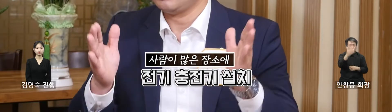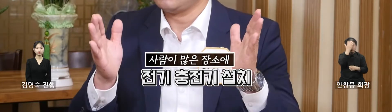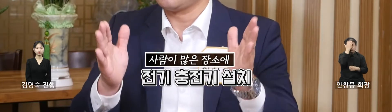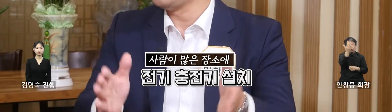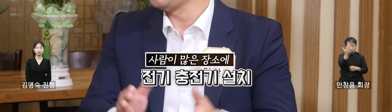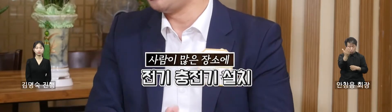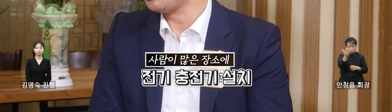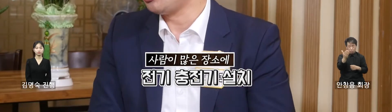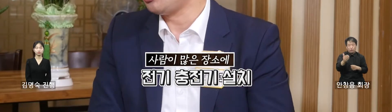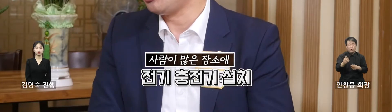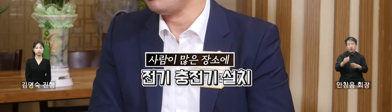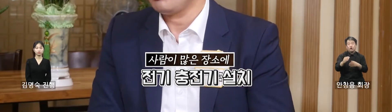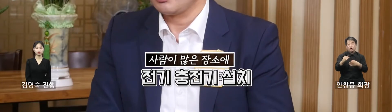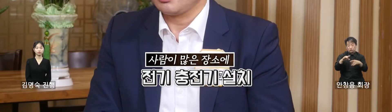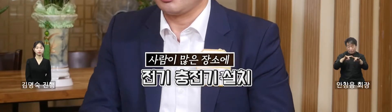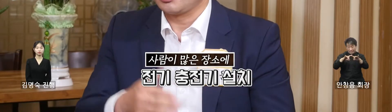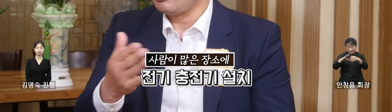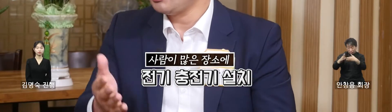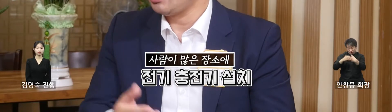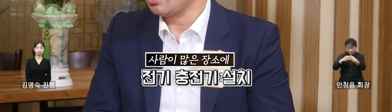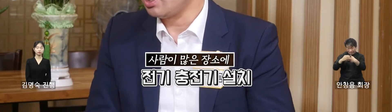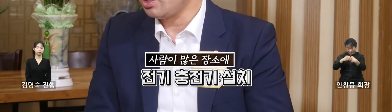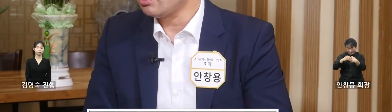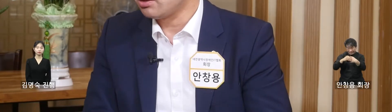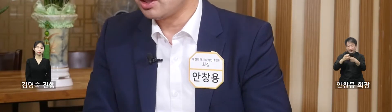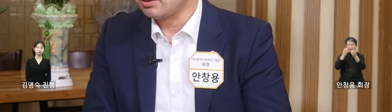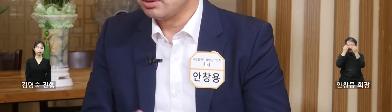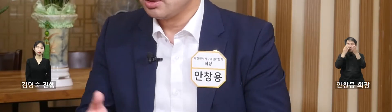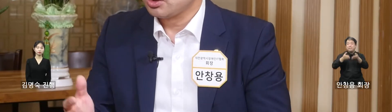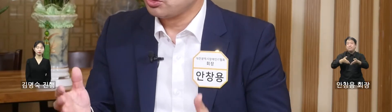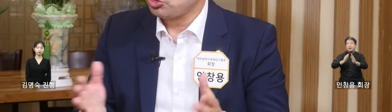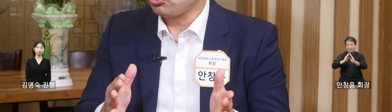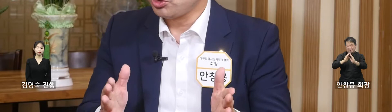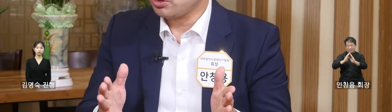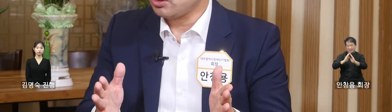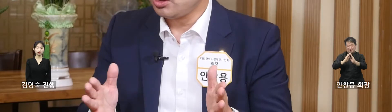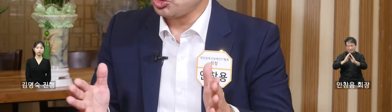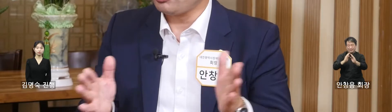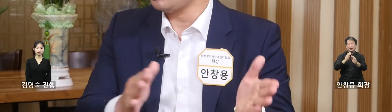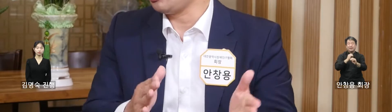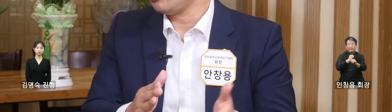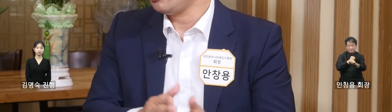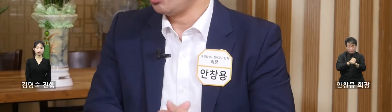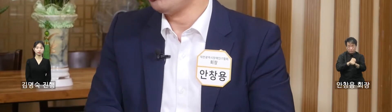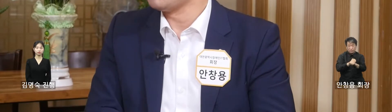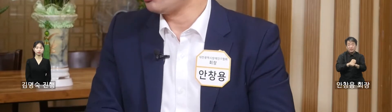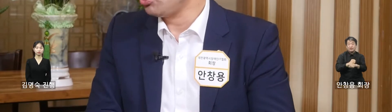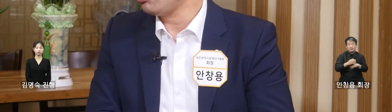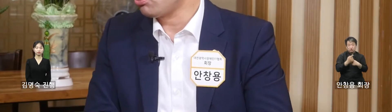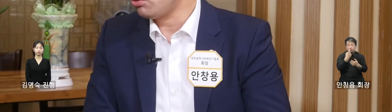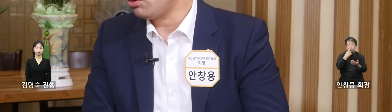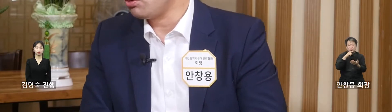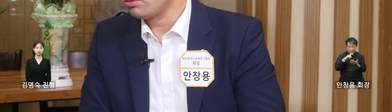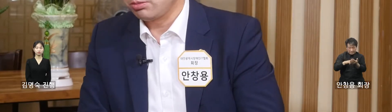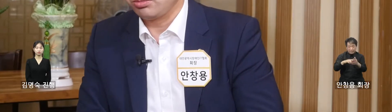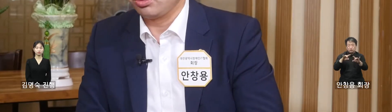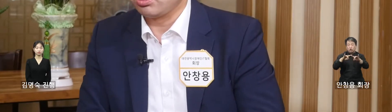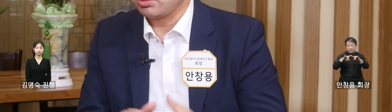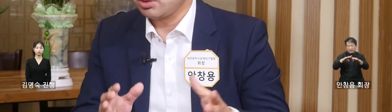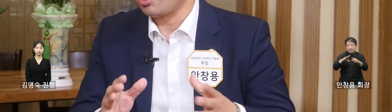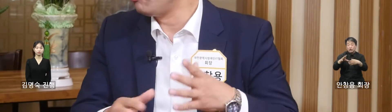저희가 설치를 해서 시민들에게 그런 전기 충전기를 쉽게 이용할 수